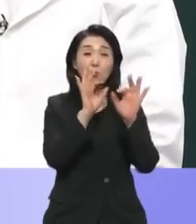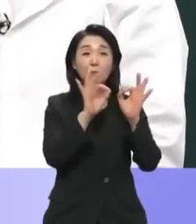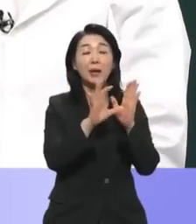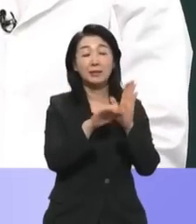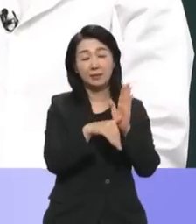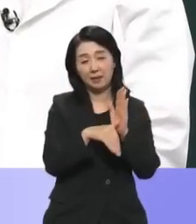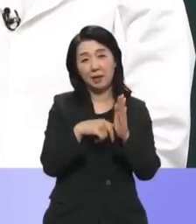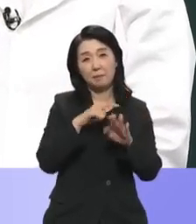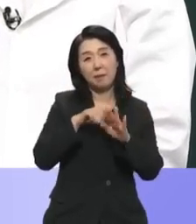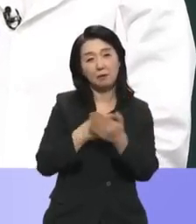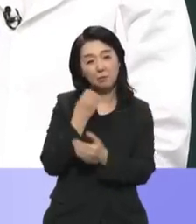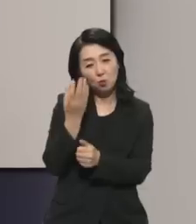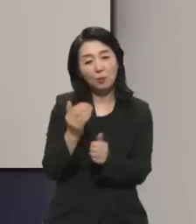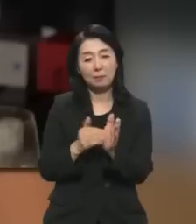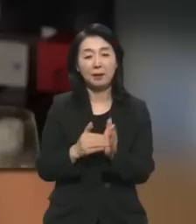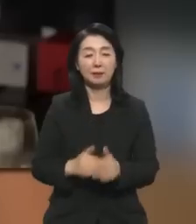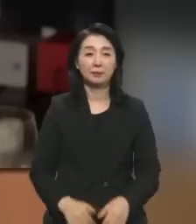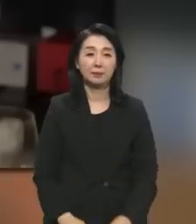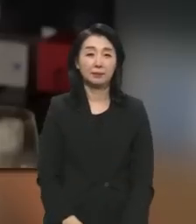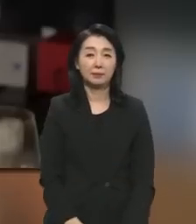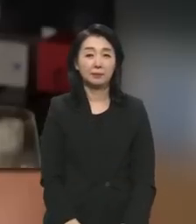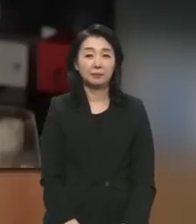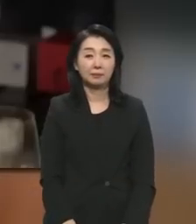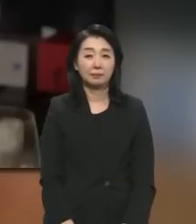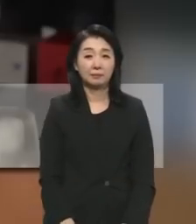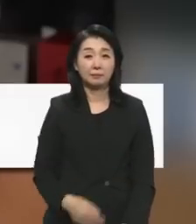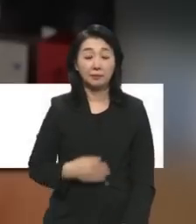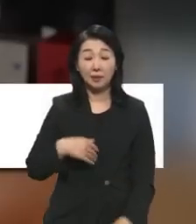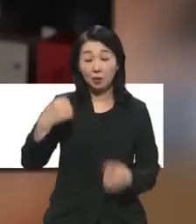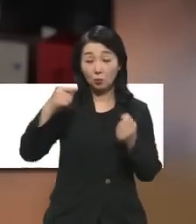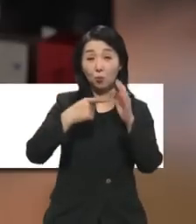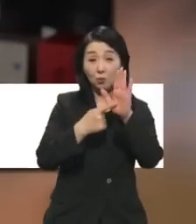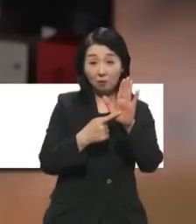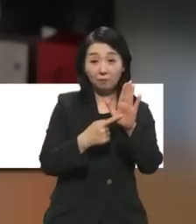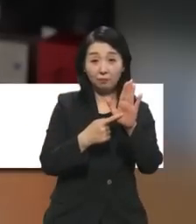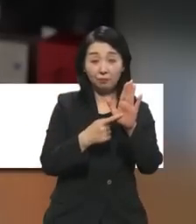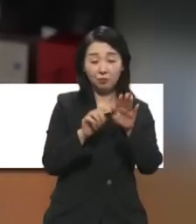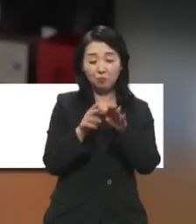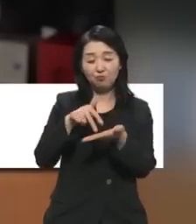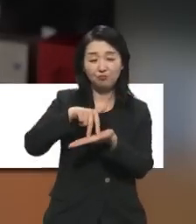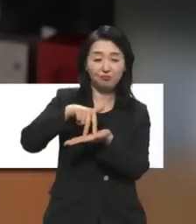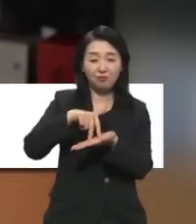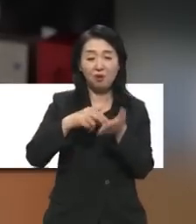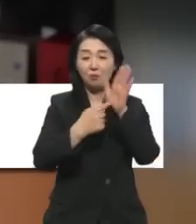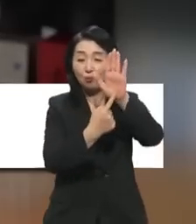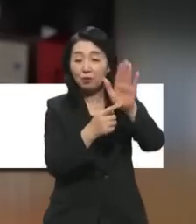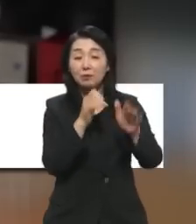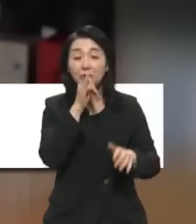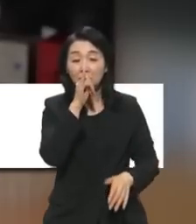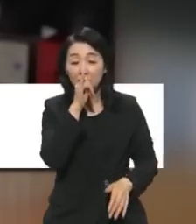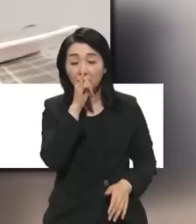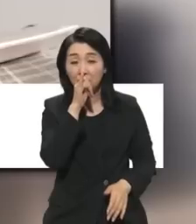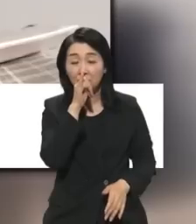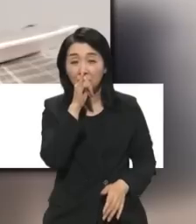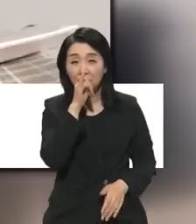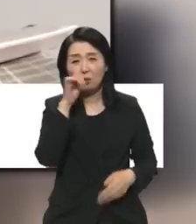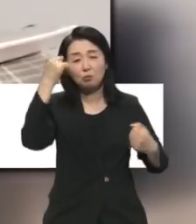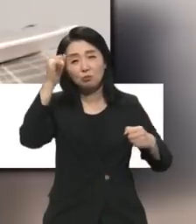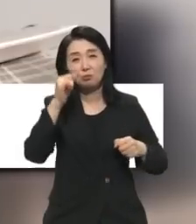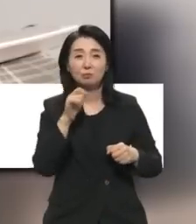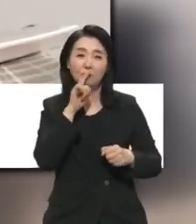들어 보시죠네 이제 제가 막 공연 이제 무대에서 이제 그게 이제 논란에서